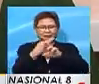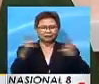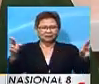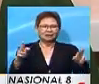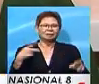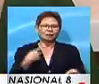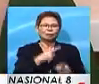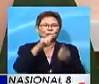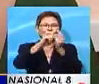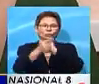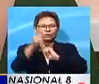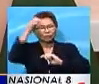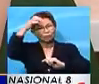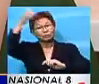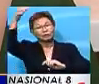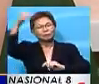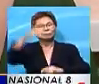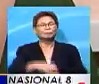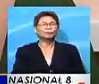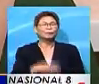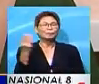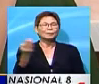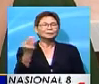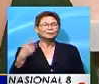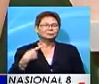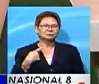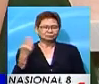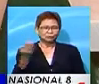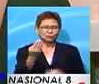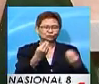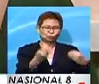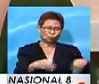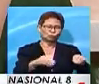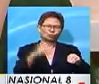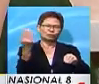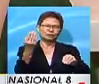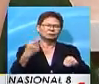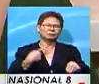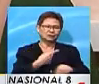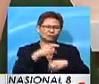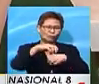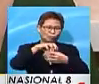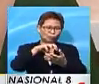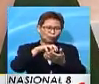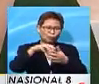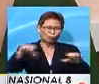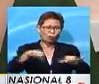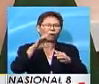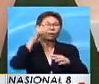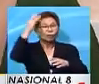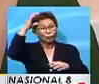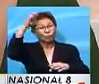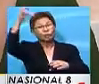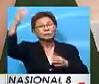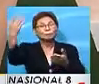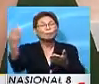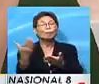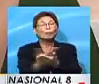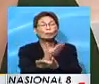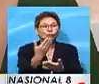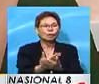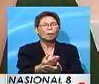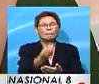kep daripada konsep yang selalu orang jual biasa kam buat konsep mod konsep